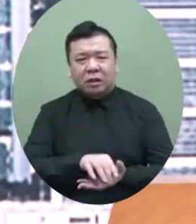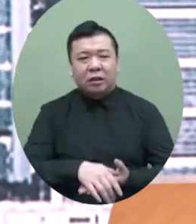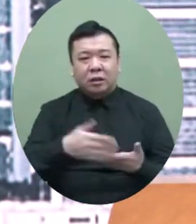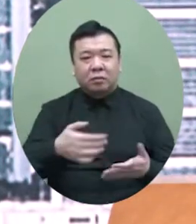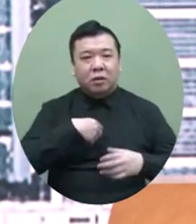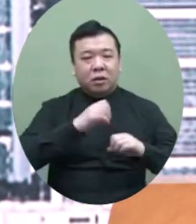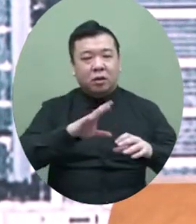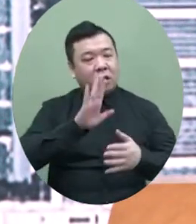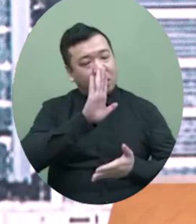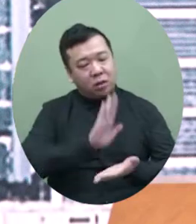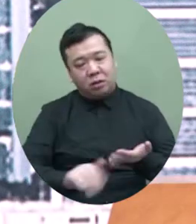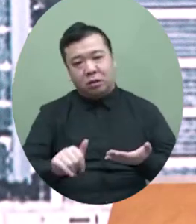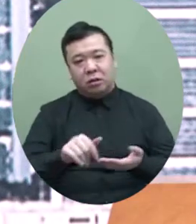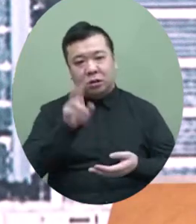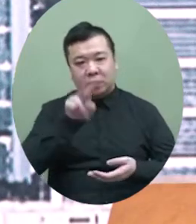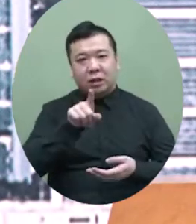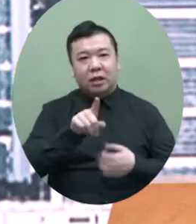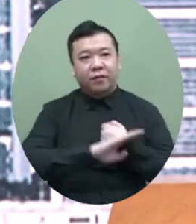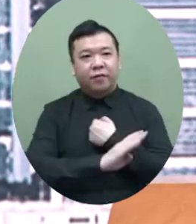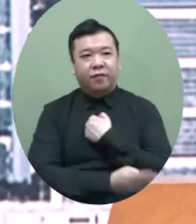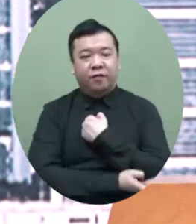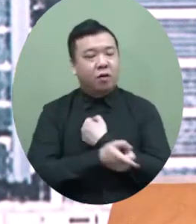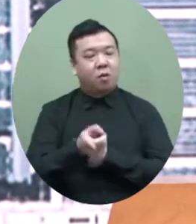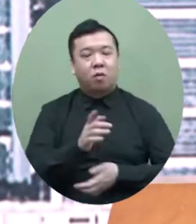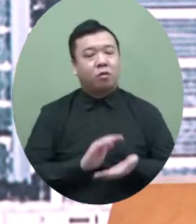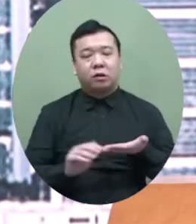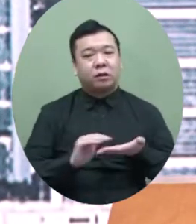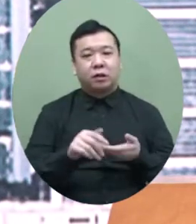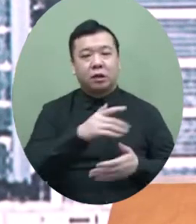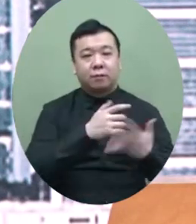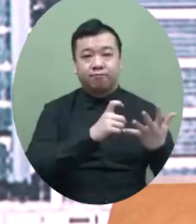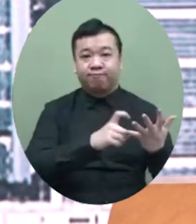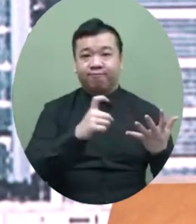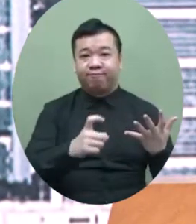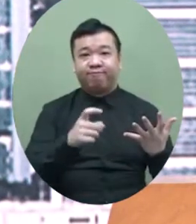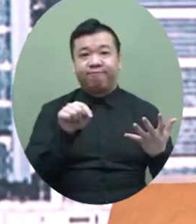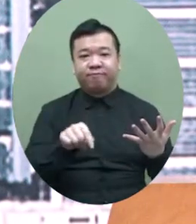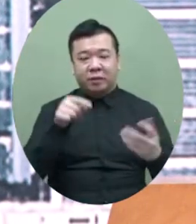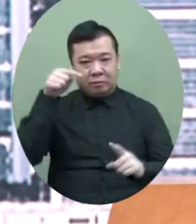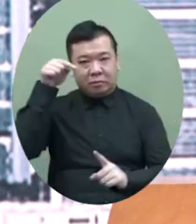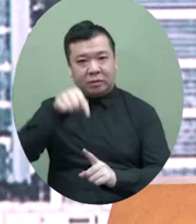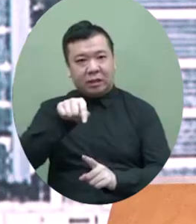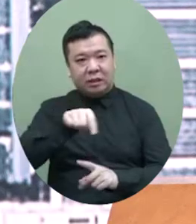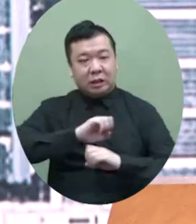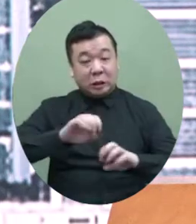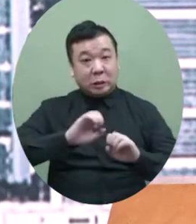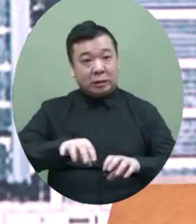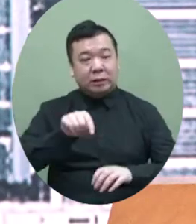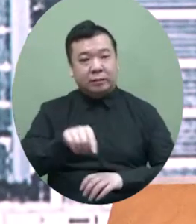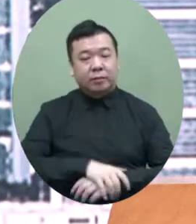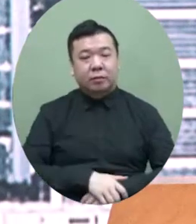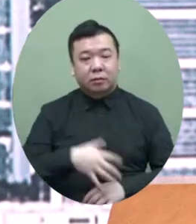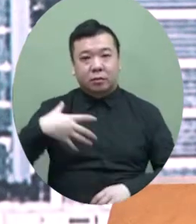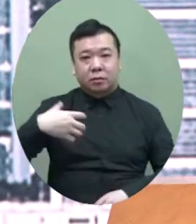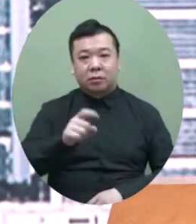我今日講得大家好清楚，其實睇法律就好清楚嘅。喺第599章裏邊，針對呢一種嘅宣告咧，嗰